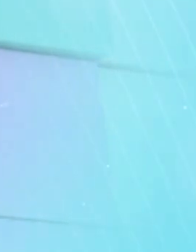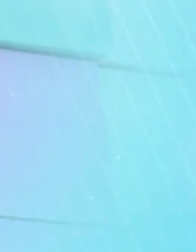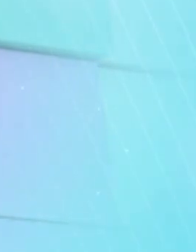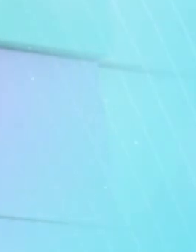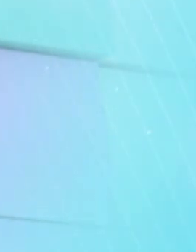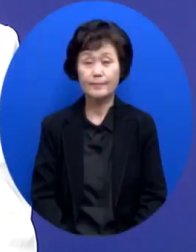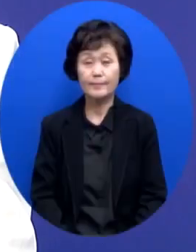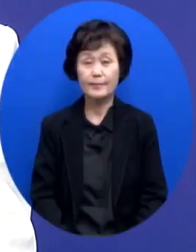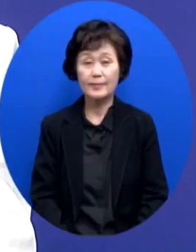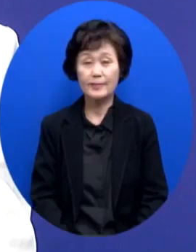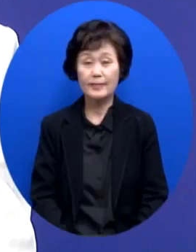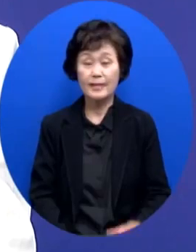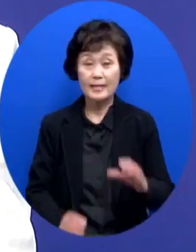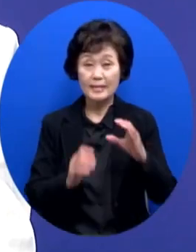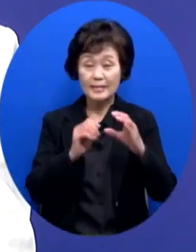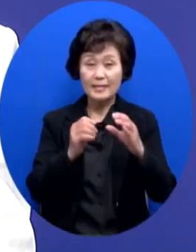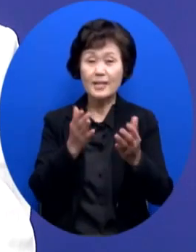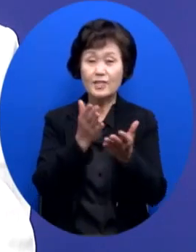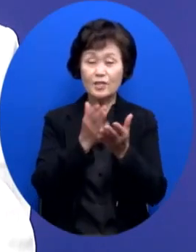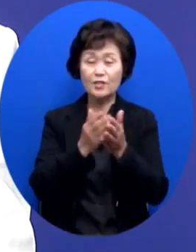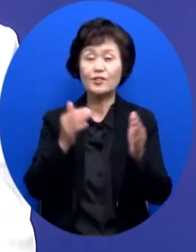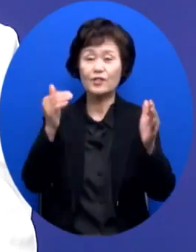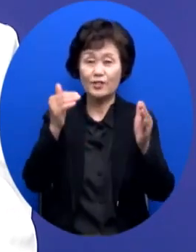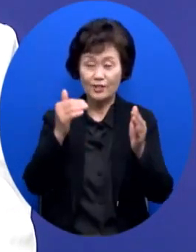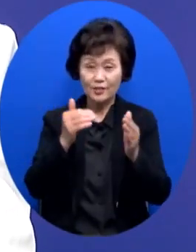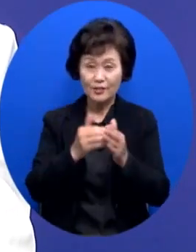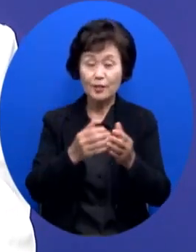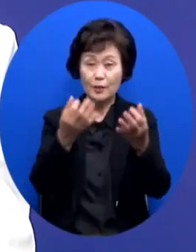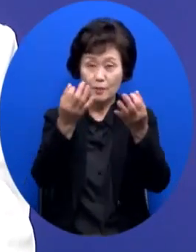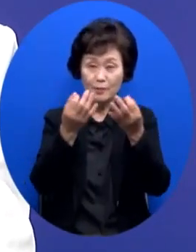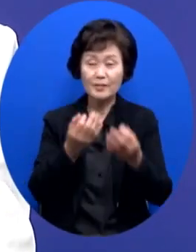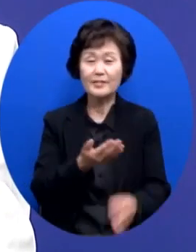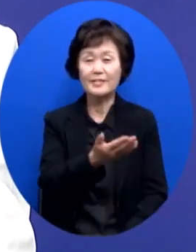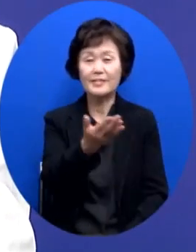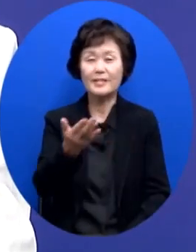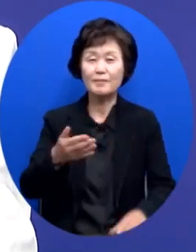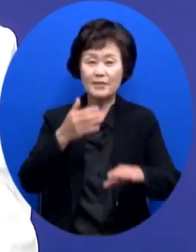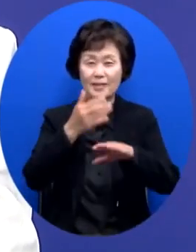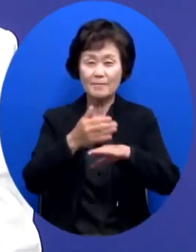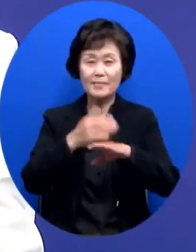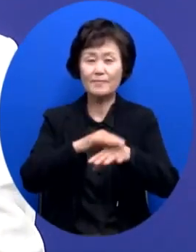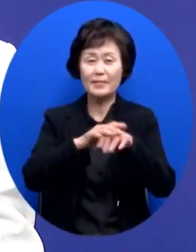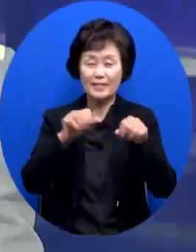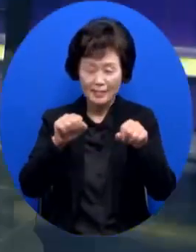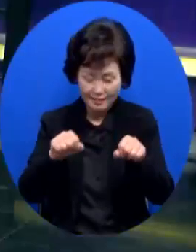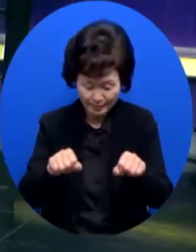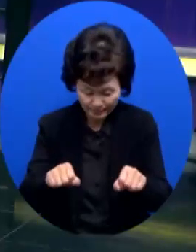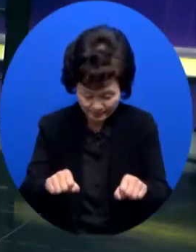CTS 뉴스 오늘 순서 여기까지입니다. 시청해주신 여러분 고맙습니다.